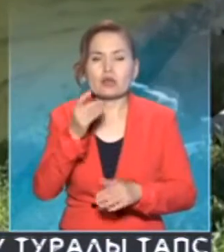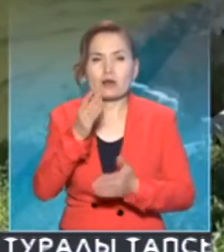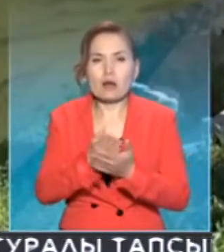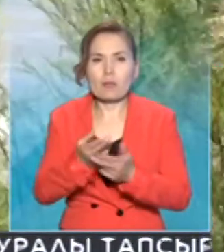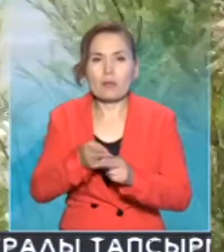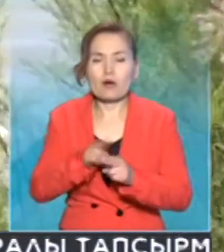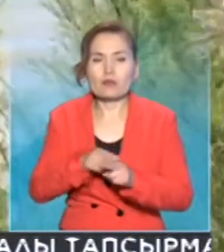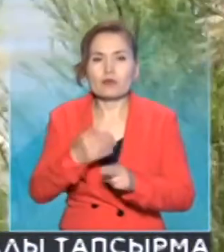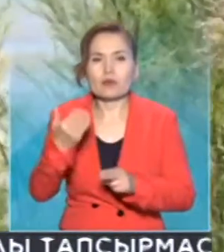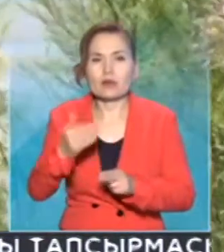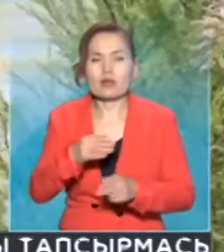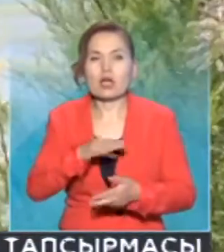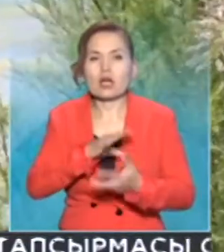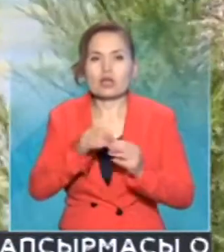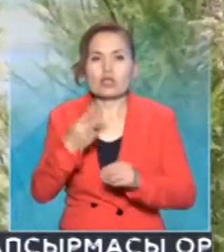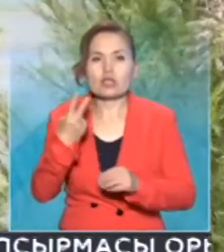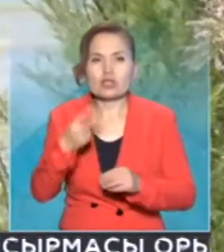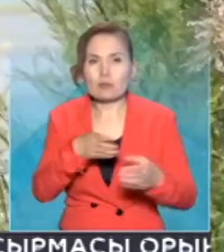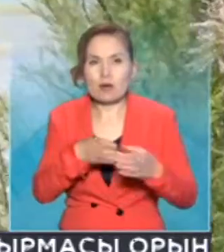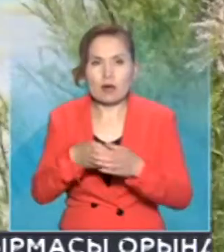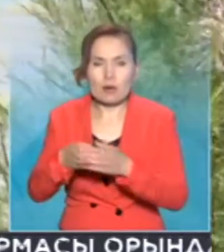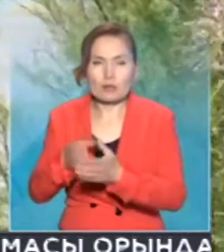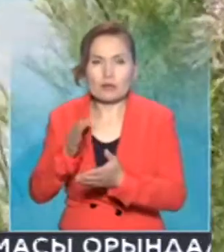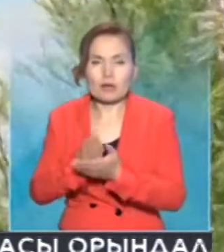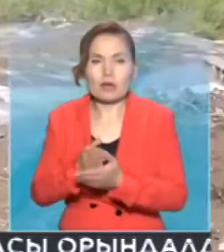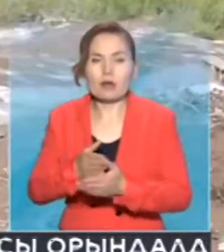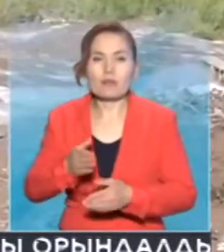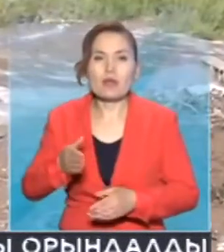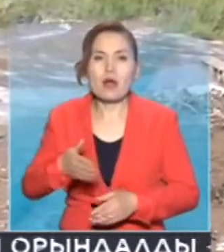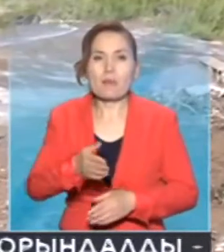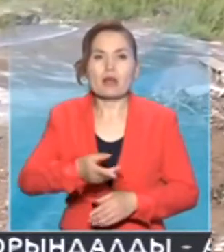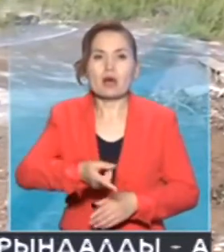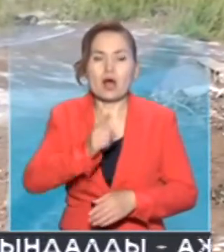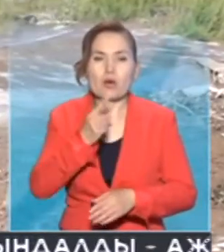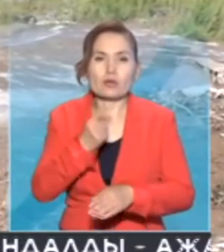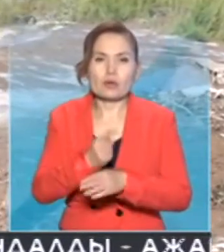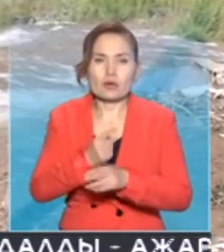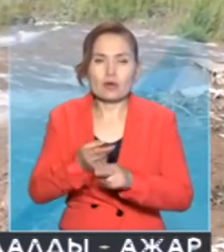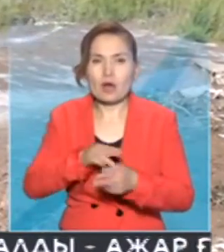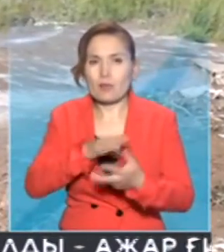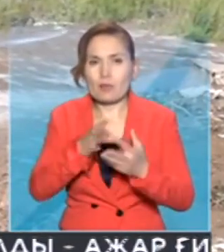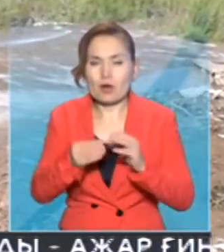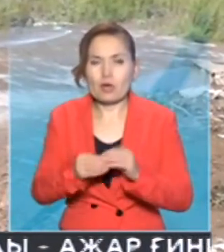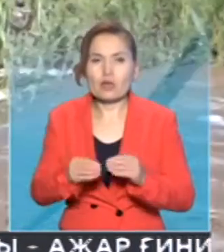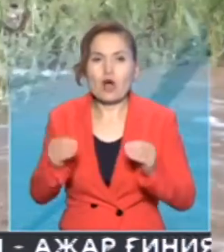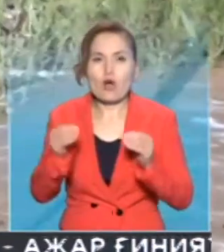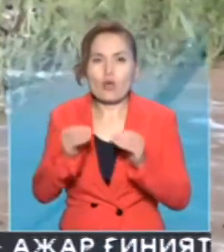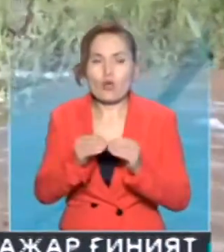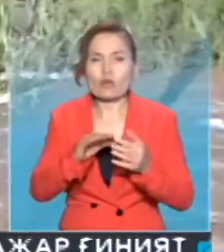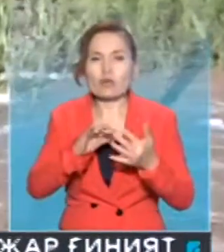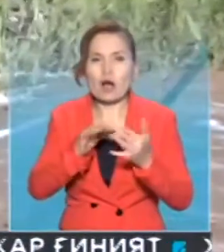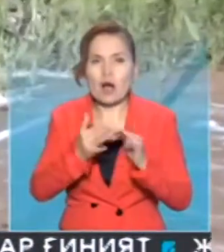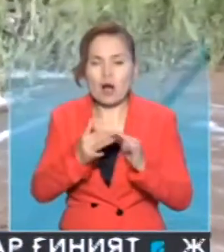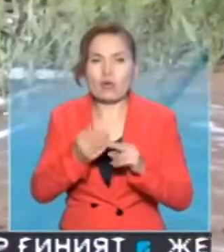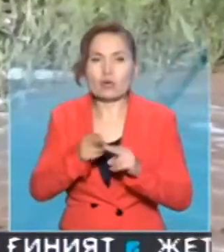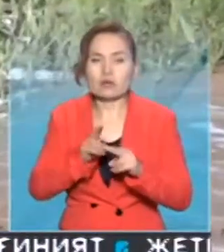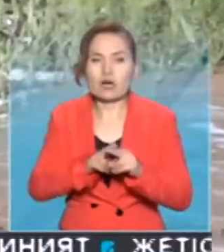көлі бойынша олардың саны 20-дан асады. Егер балық аулауға тыйым салынса, жағаға жақын 10 шақты ауылда 1000-нан аса